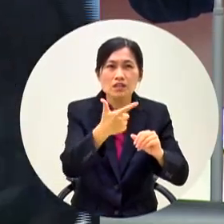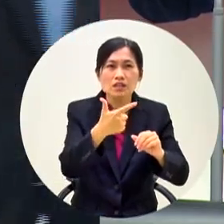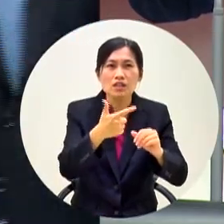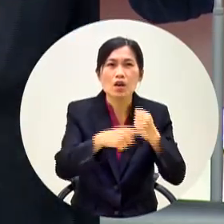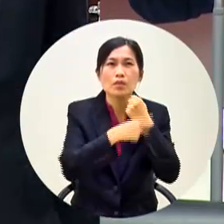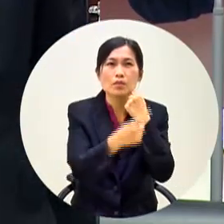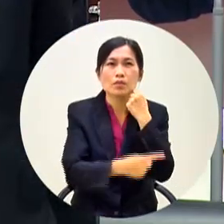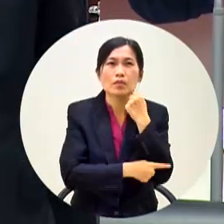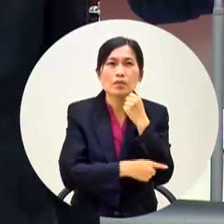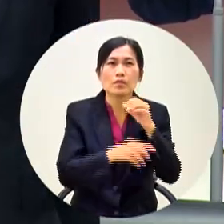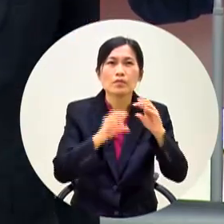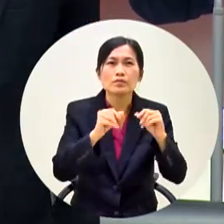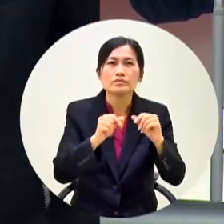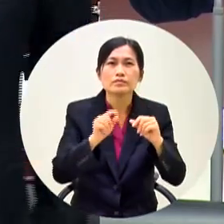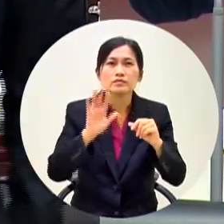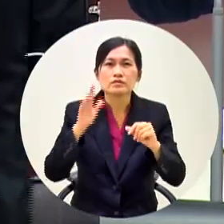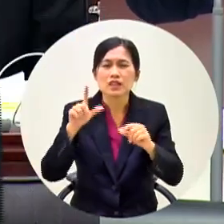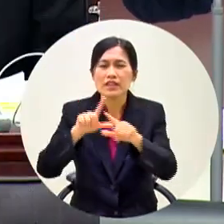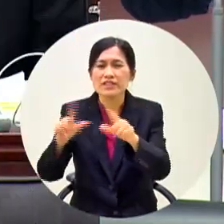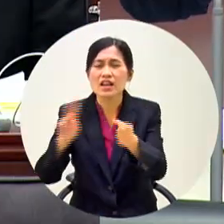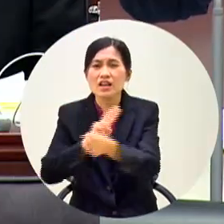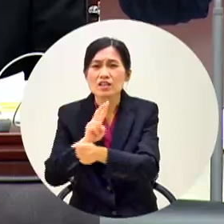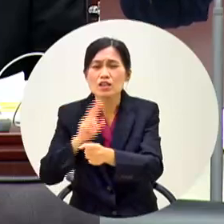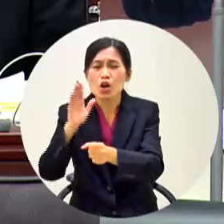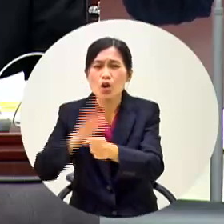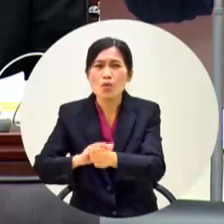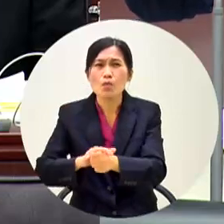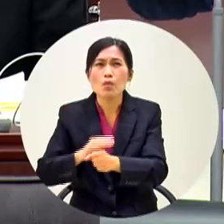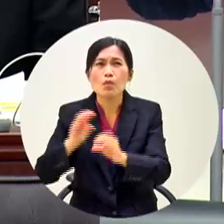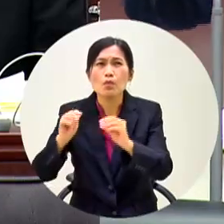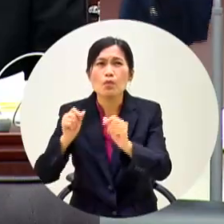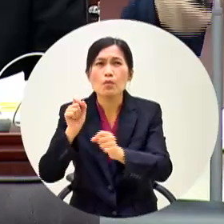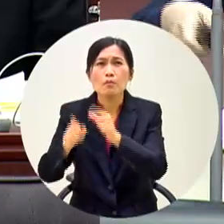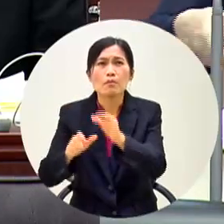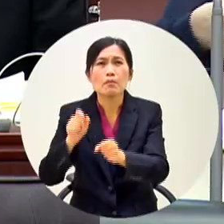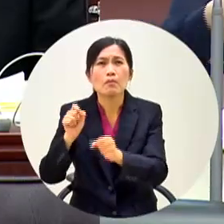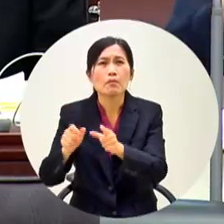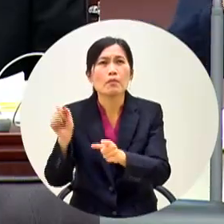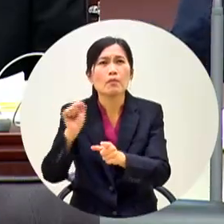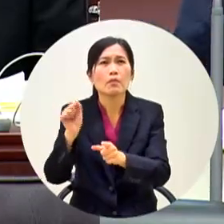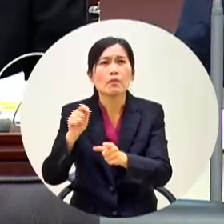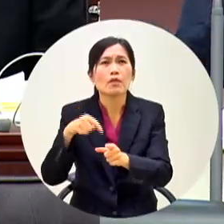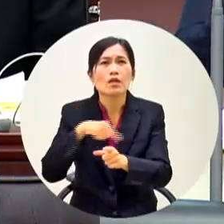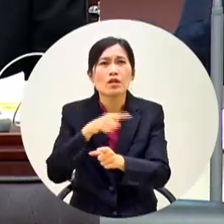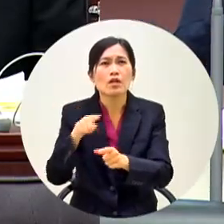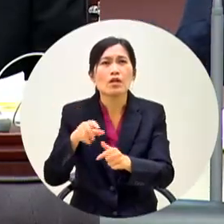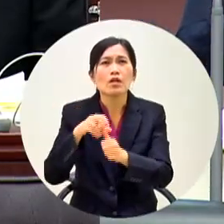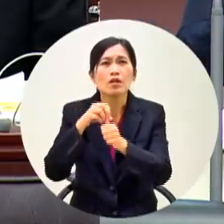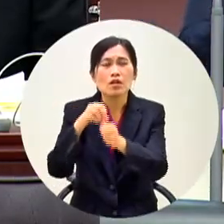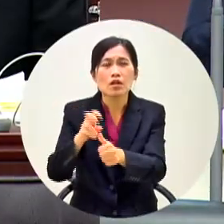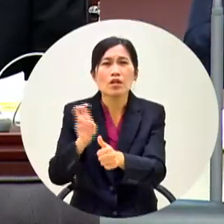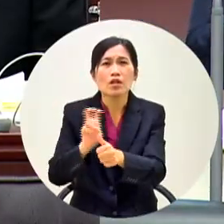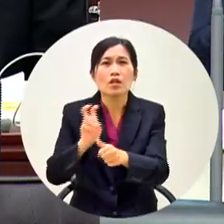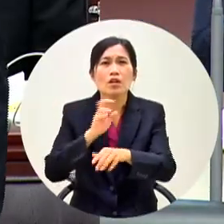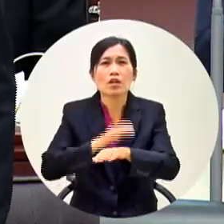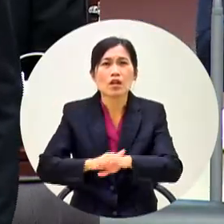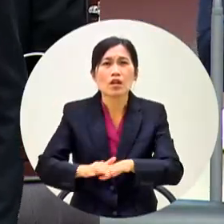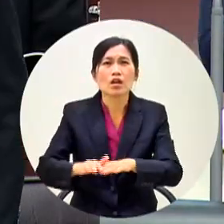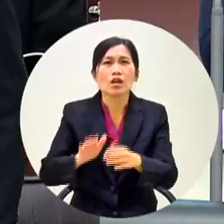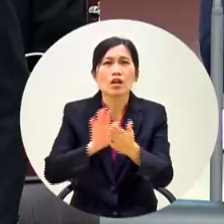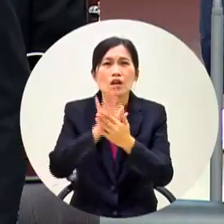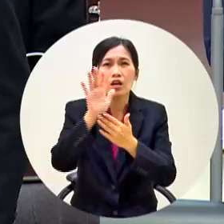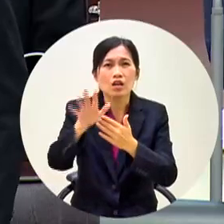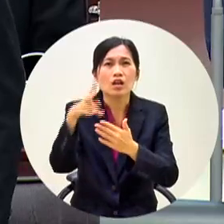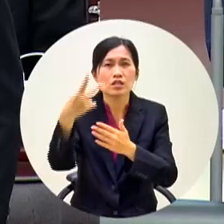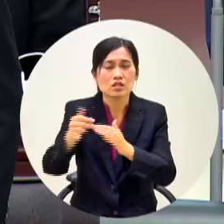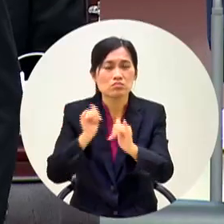个二代没有房子的竟然不行。 好， 好，那所以这个 我们会安置 居民，我觉得这个后面还是要跟居民再